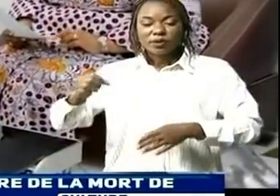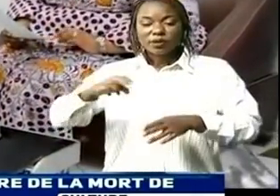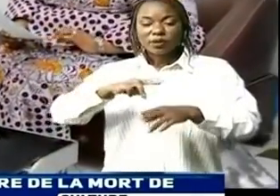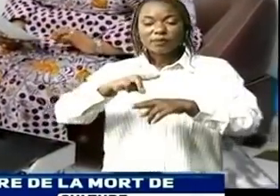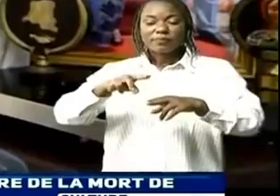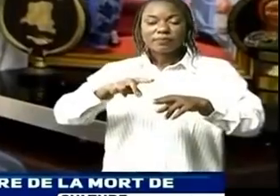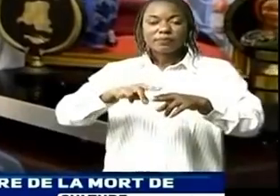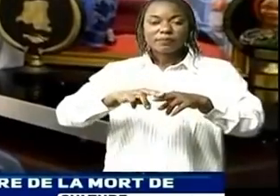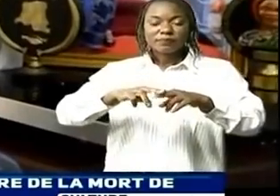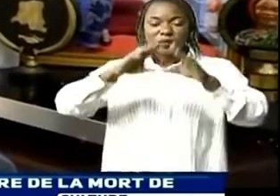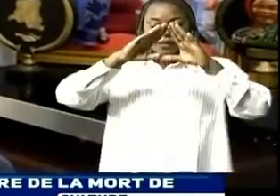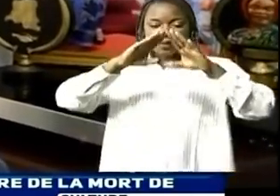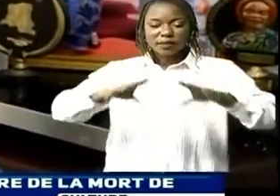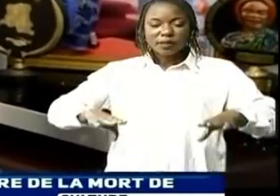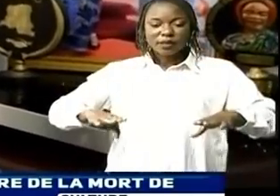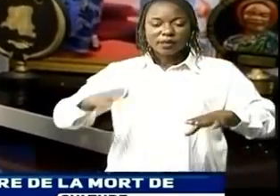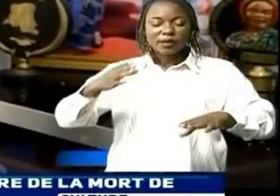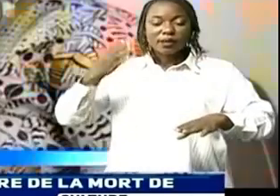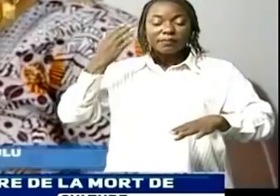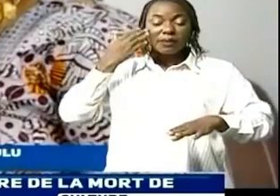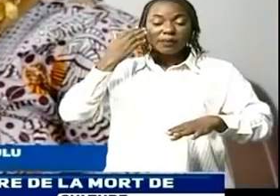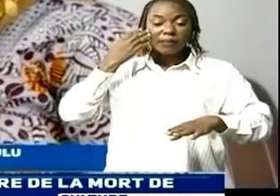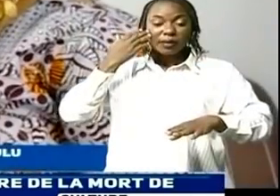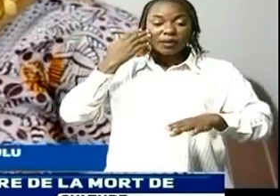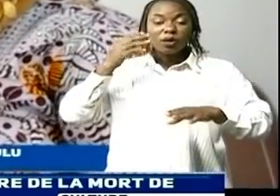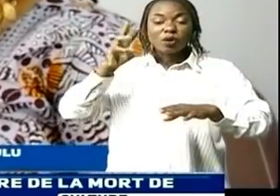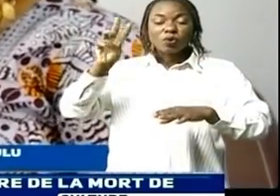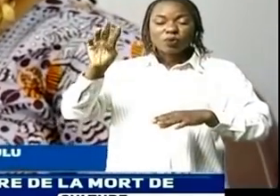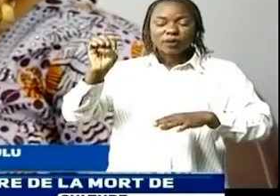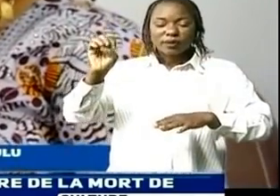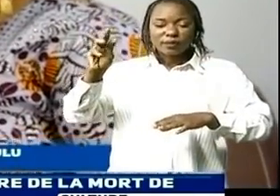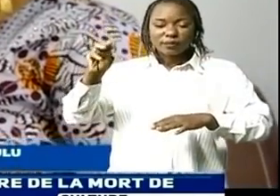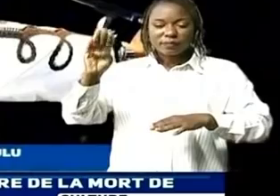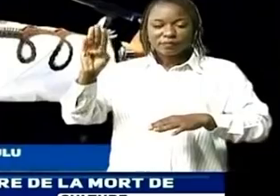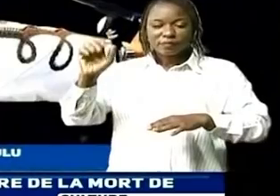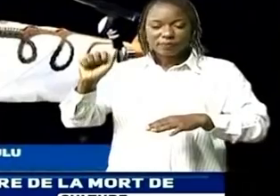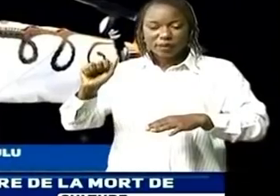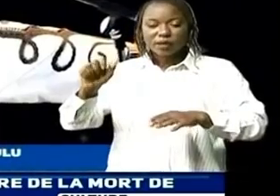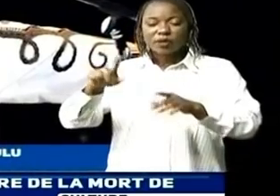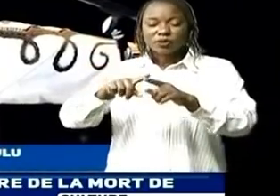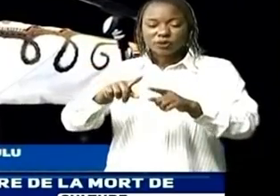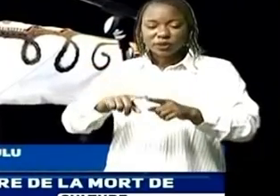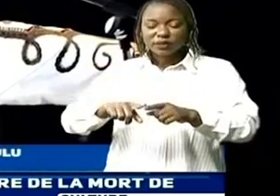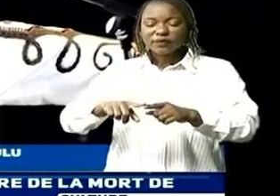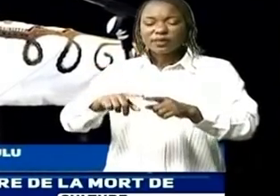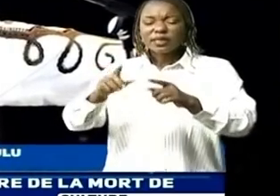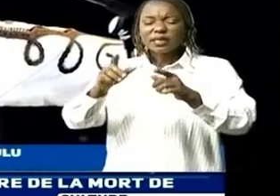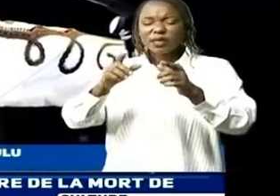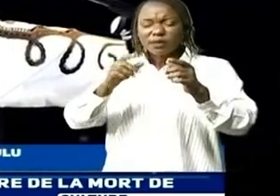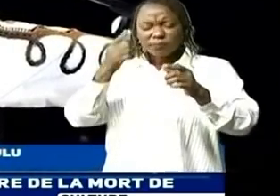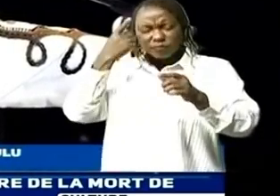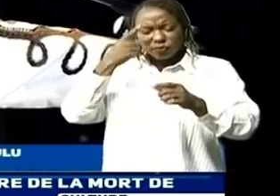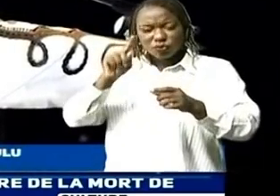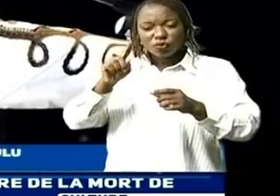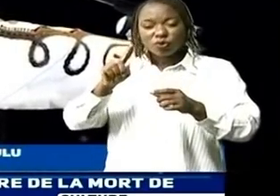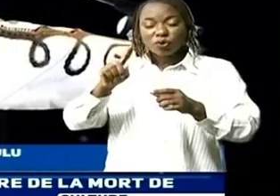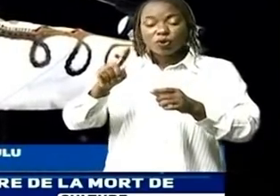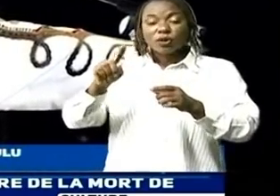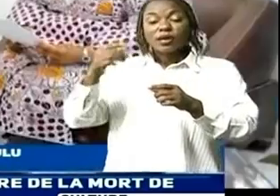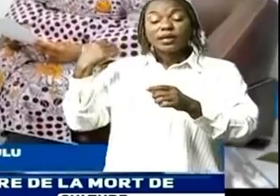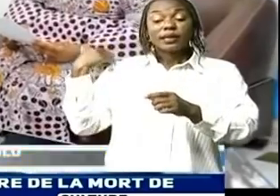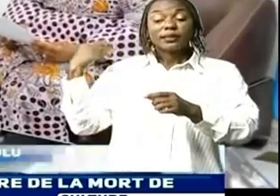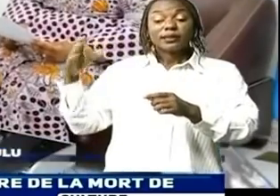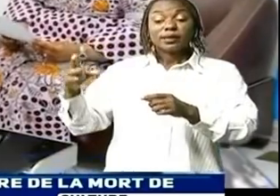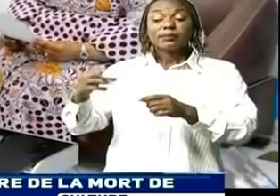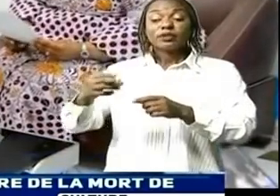Wemba, récemment achetée par l'État congolais et qui est devenue une propriété de l'État qui va la transformer en musée de